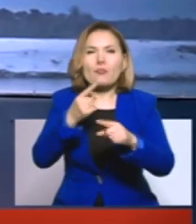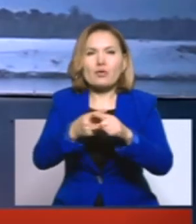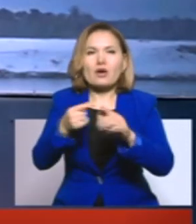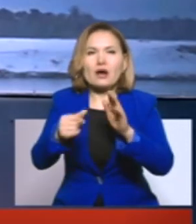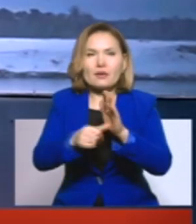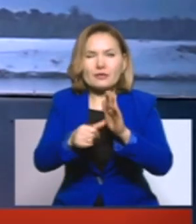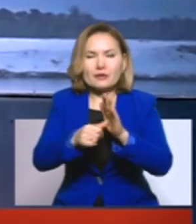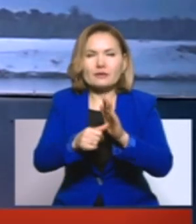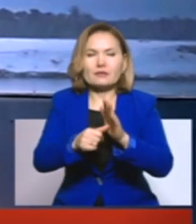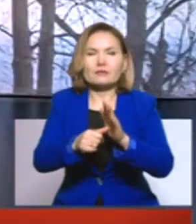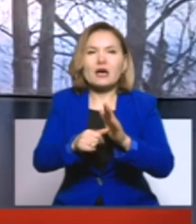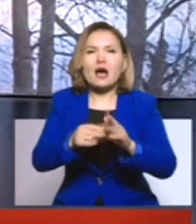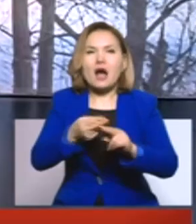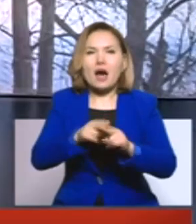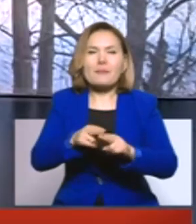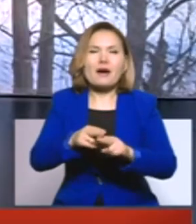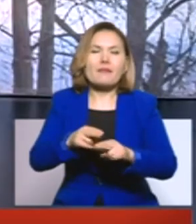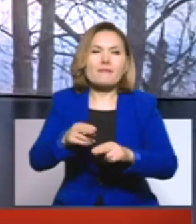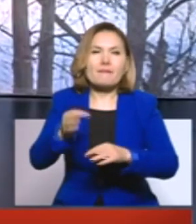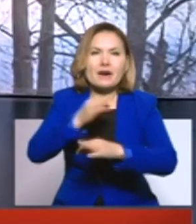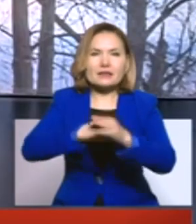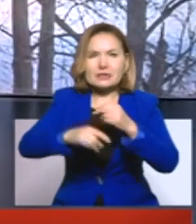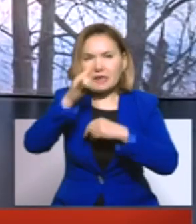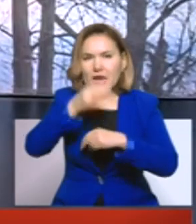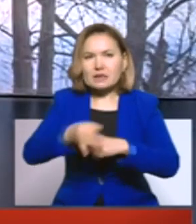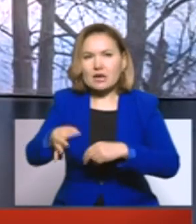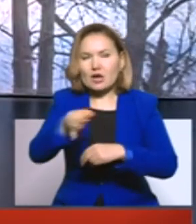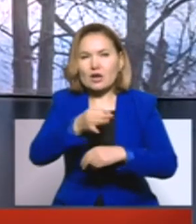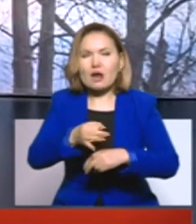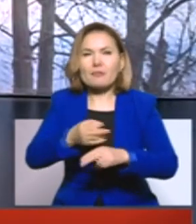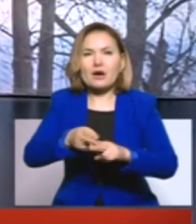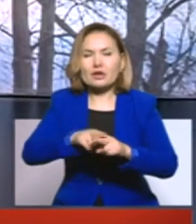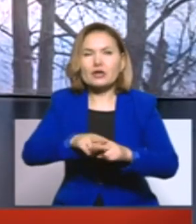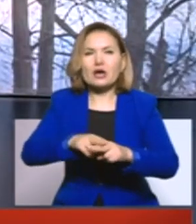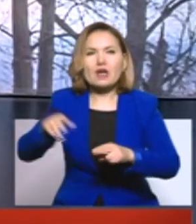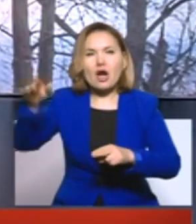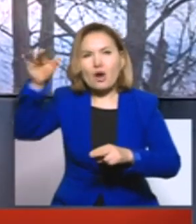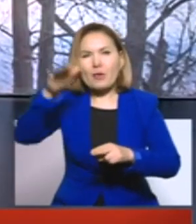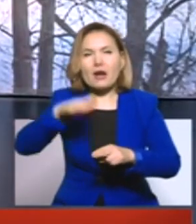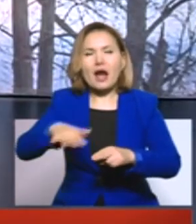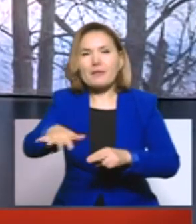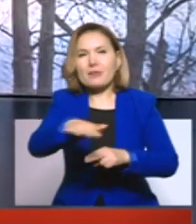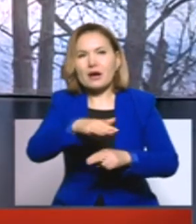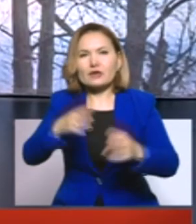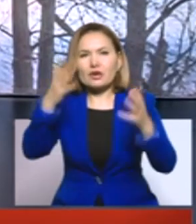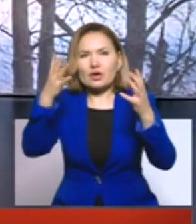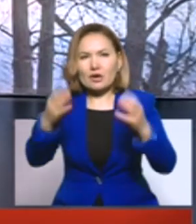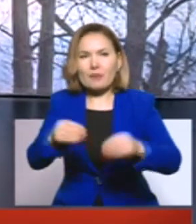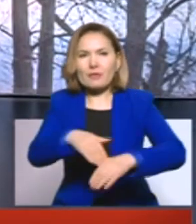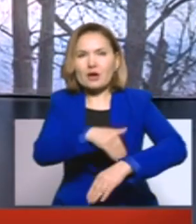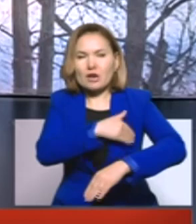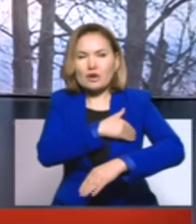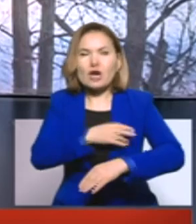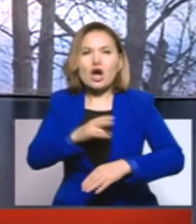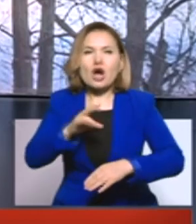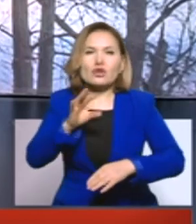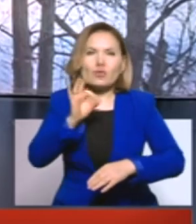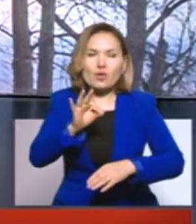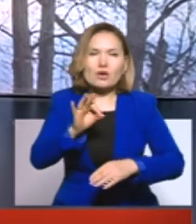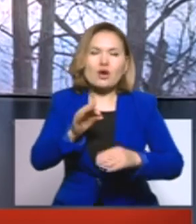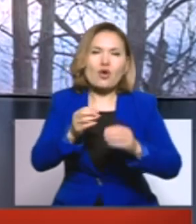дейін жылыйды. Ал батыстың басым бөлігінде күн бұлтты, бұл аймақтарда күндіз ауа температурасы